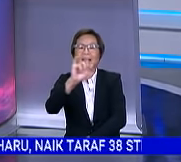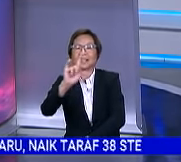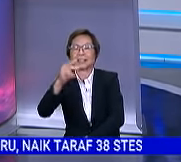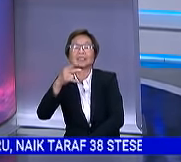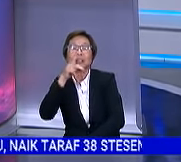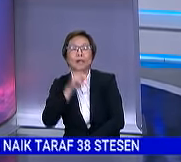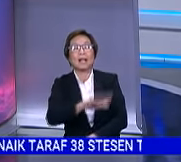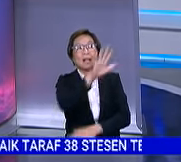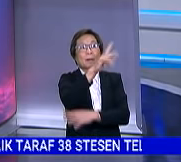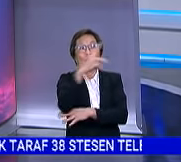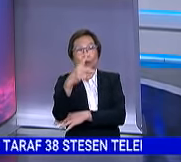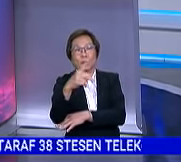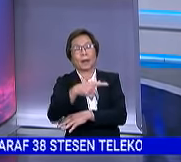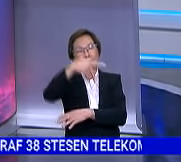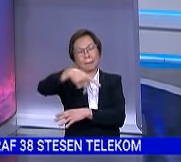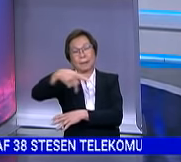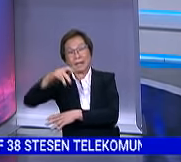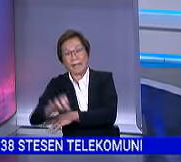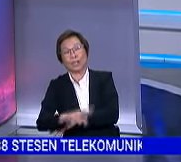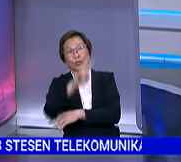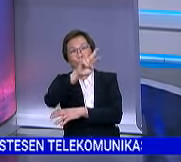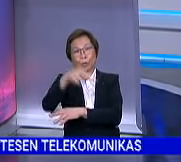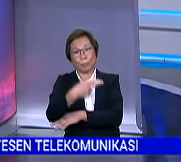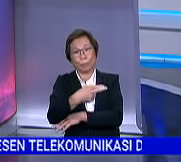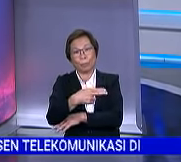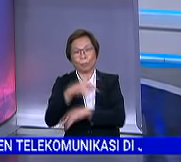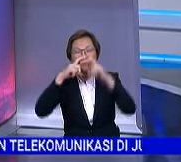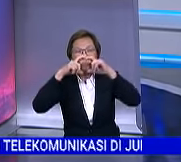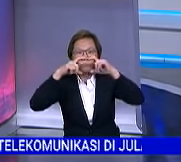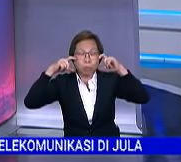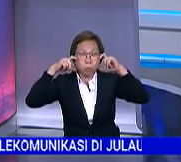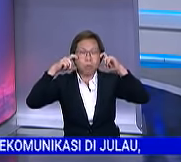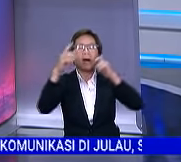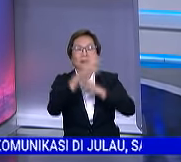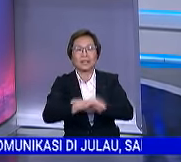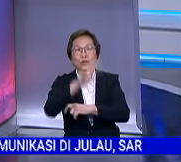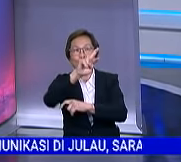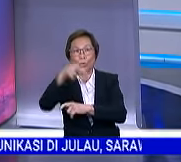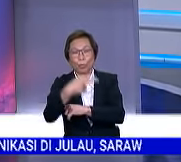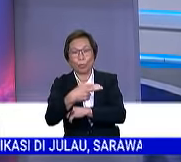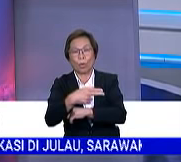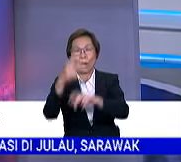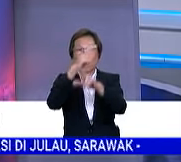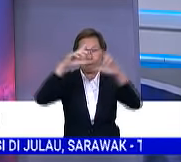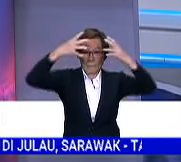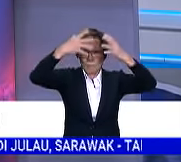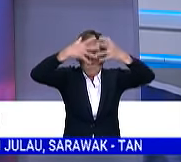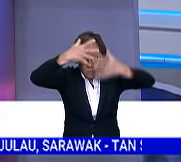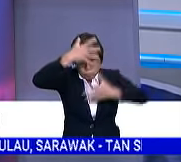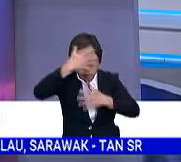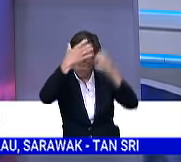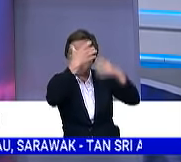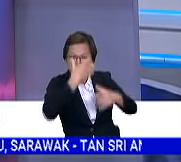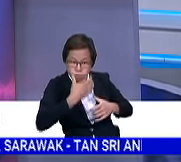set peralatan pelindungan diri PPE, 2,000 set pelitup separuh muka dan 2,000 set pelindung muka melibatkan